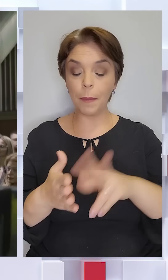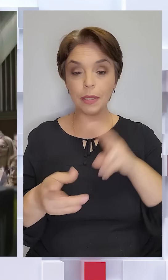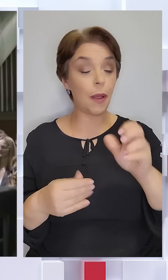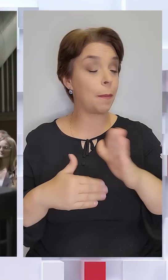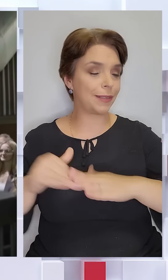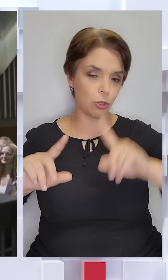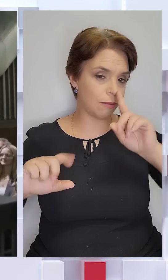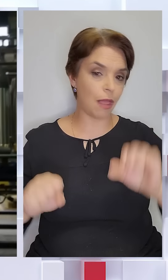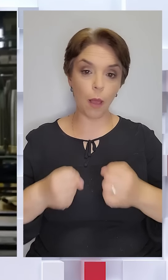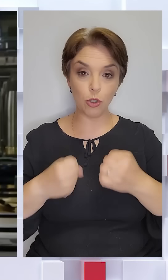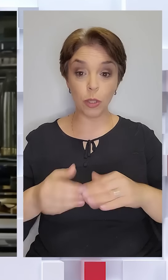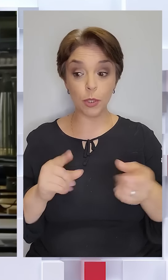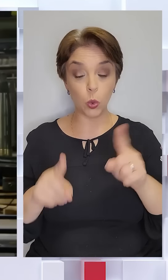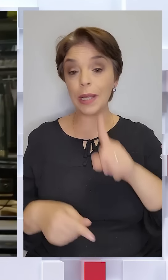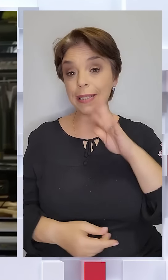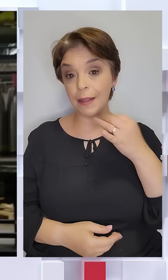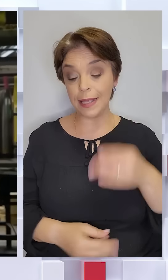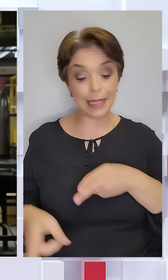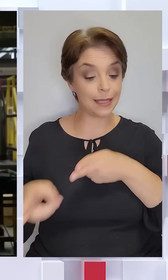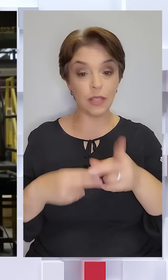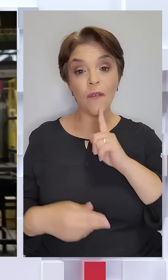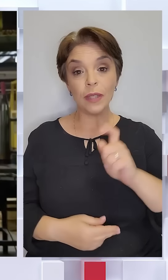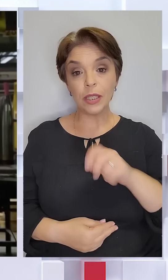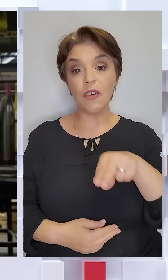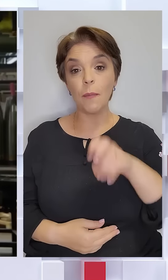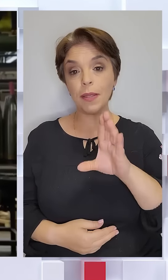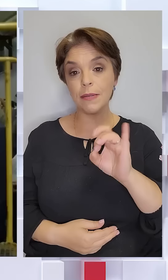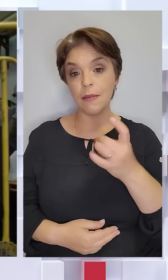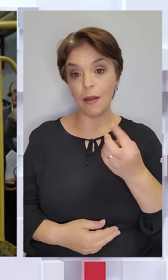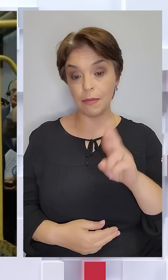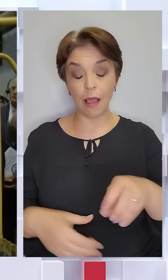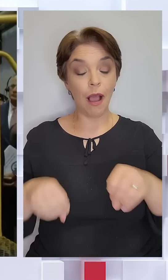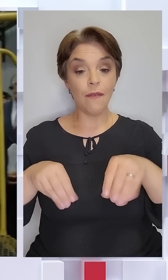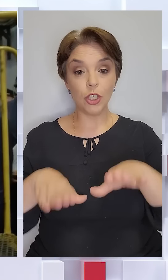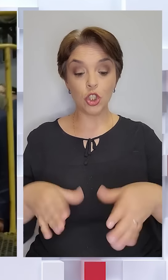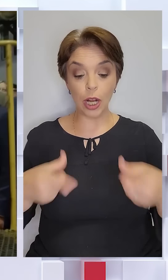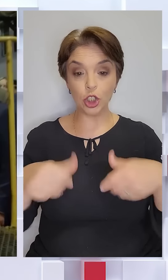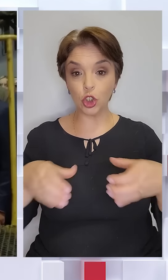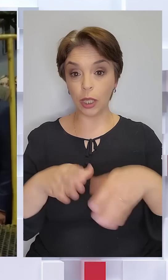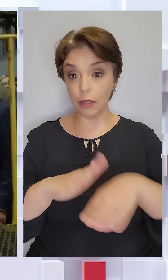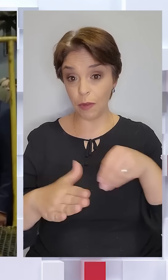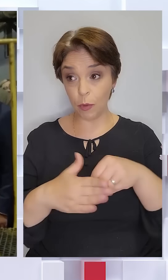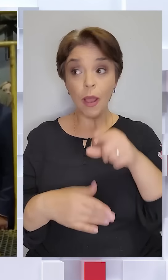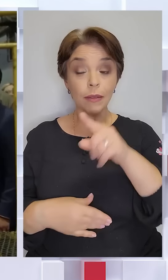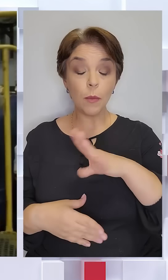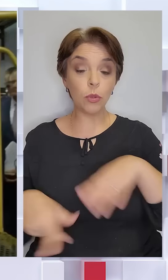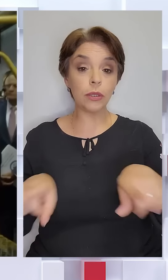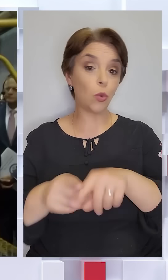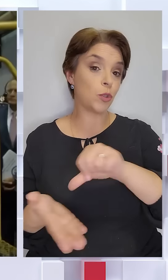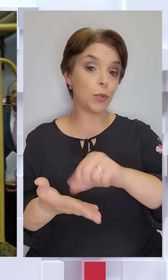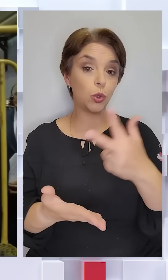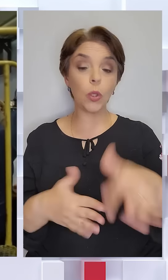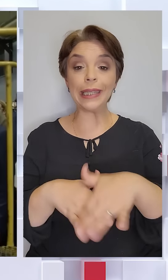її практично неможливою після того, як Зеленський з'їздив у неділю в Пенсильванію, вирішальний штат для виборів. І там були також